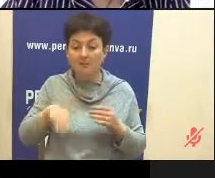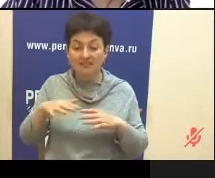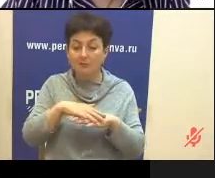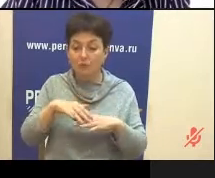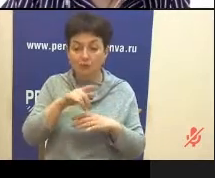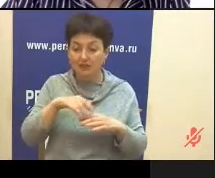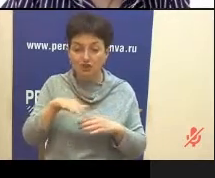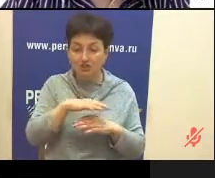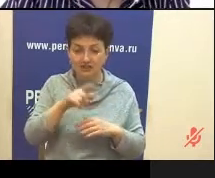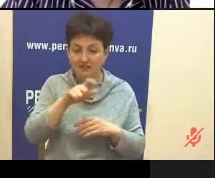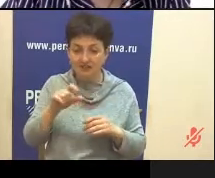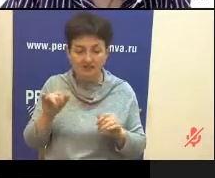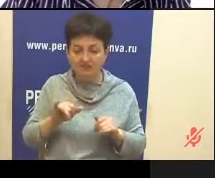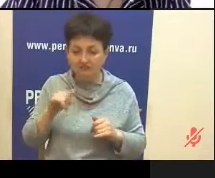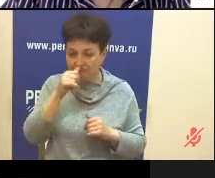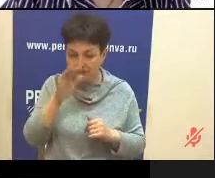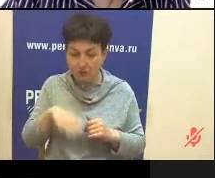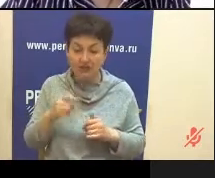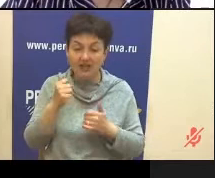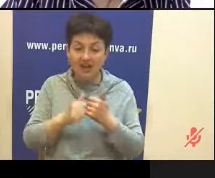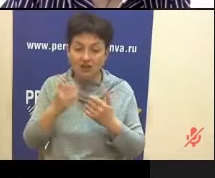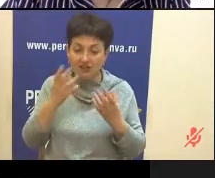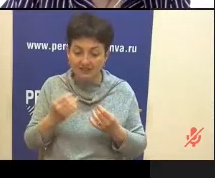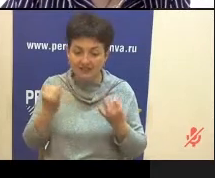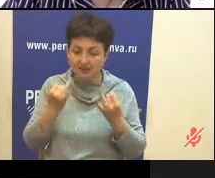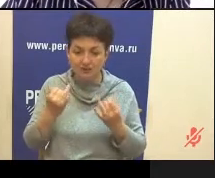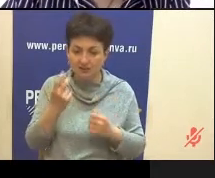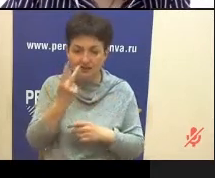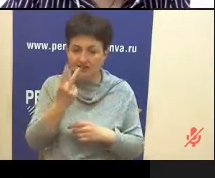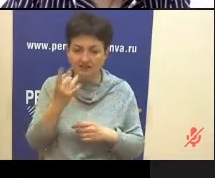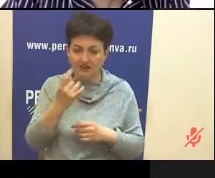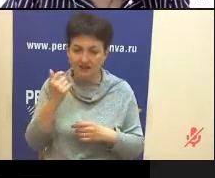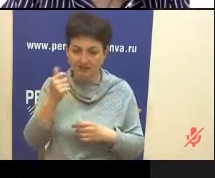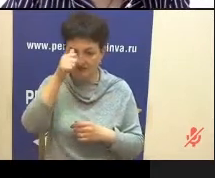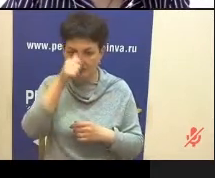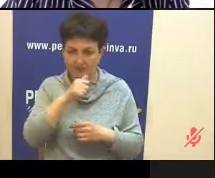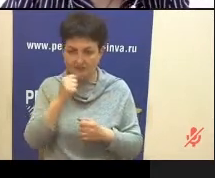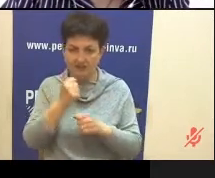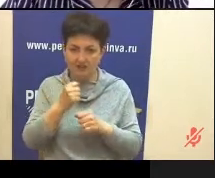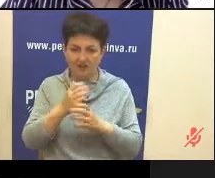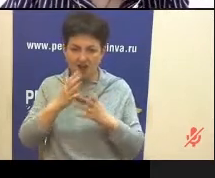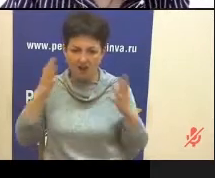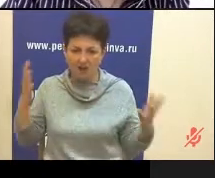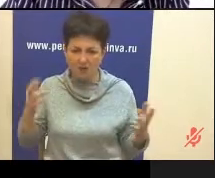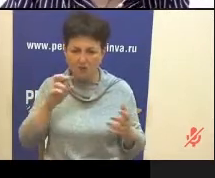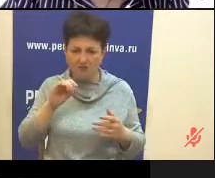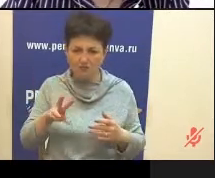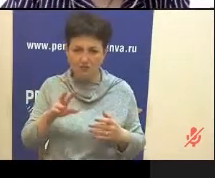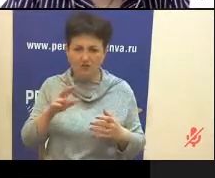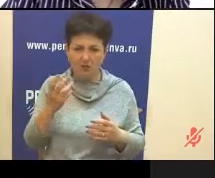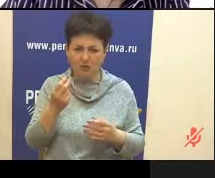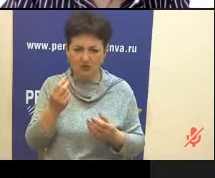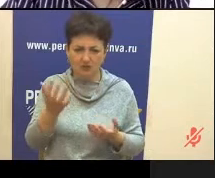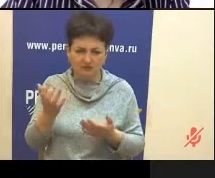признавайте, что без публичности никуда. И публичность – это, по сути, каждодневная история. Это не два раза в месяц сделать огромные